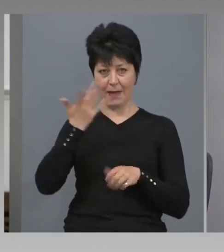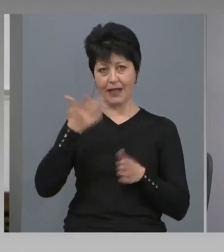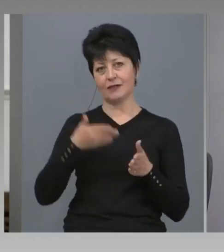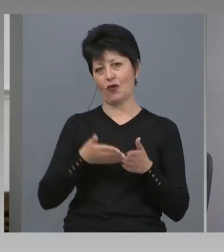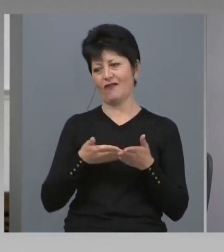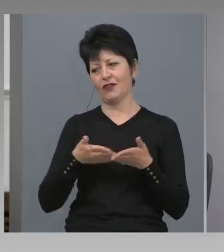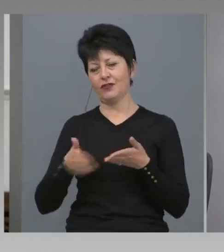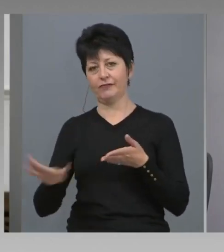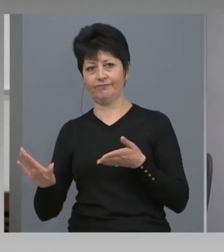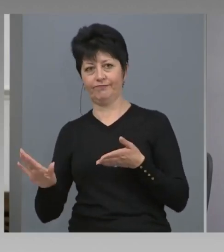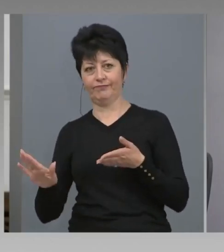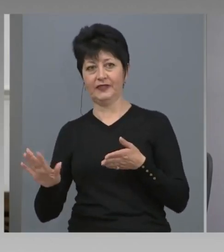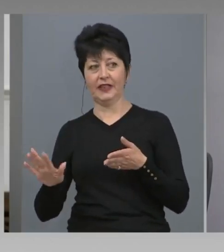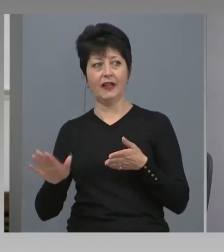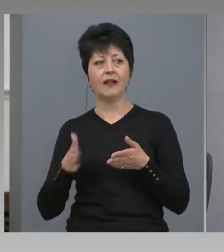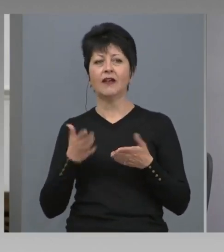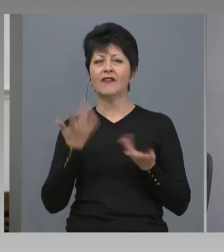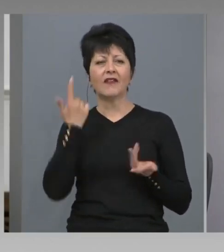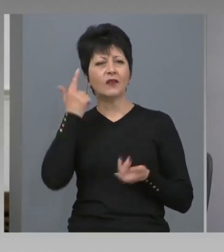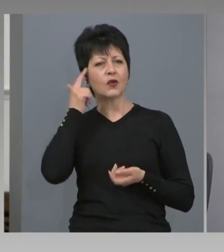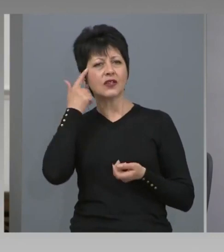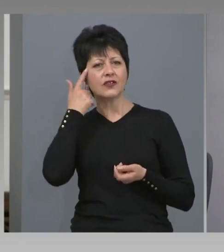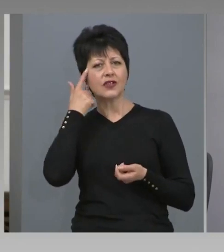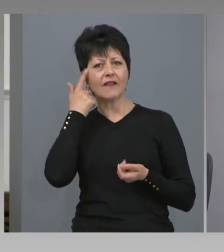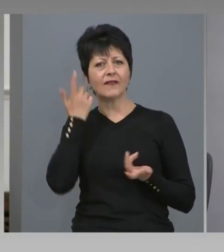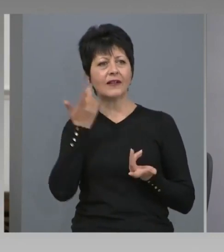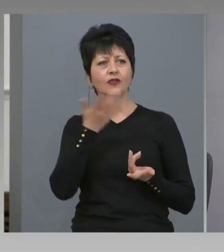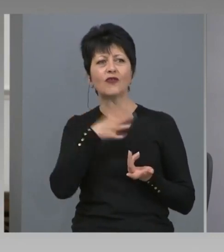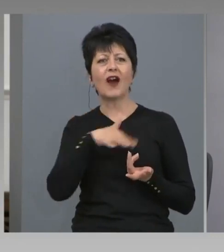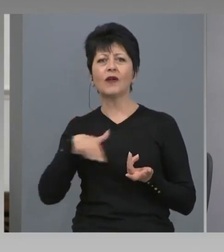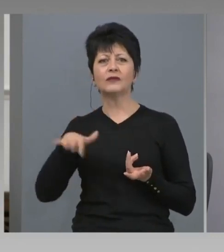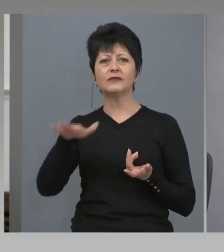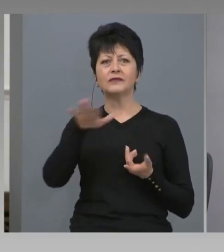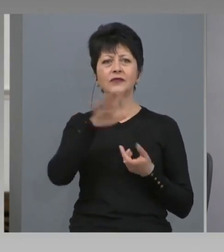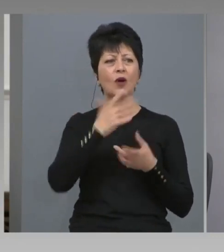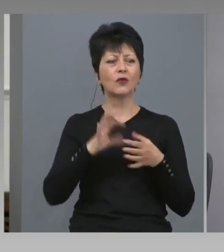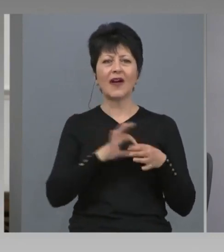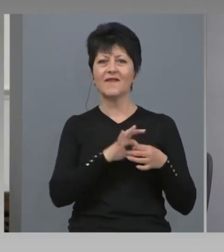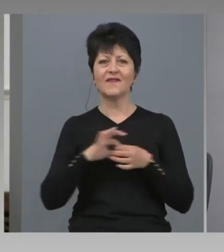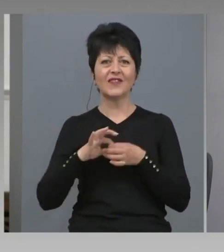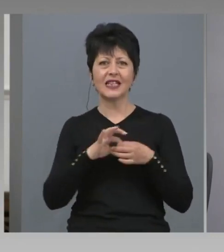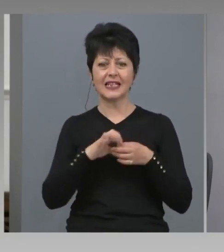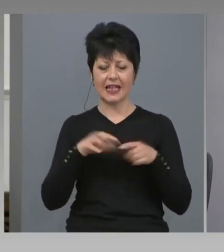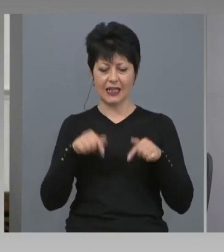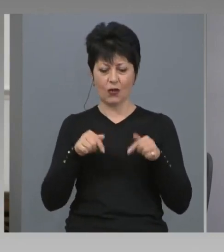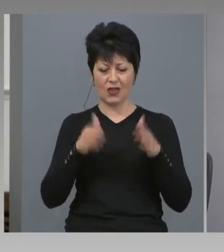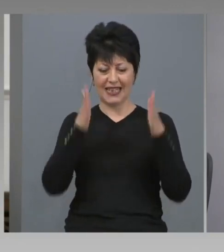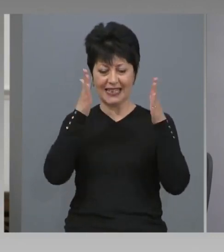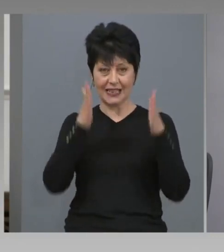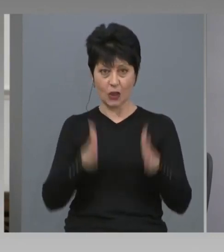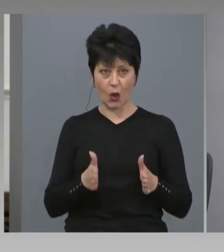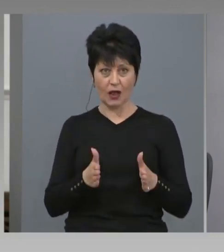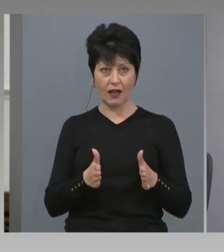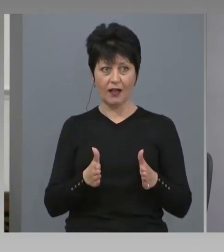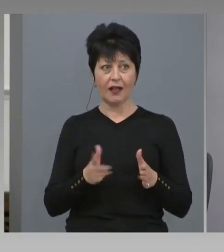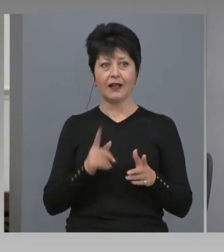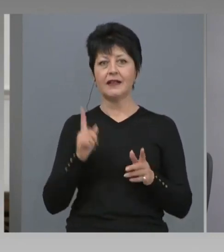Това означава, че всичко, което е обвързано с изтичането на този срок, би следвало да прекрати своето